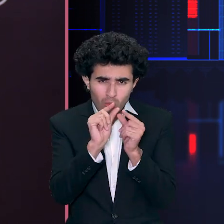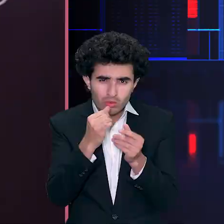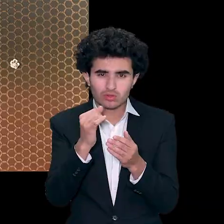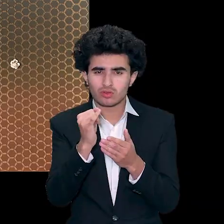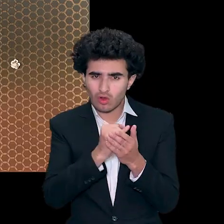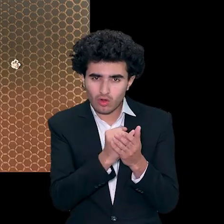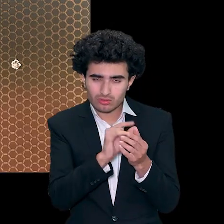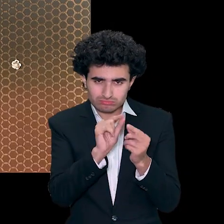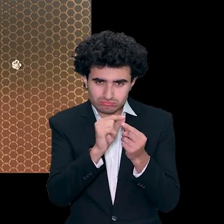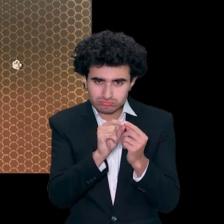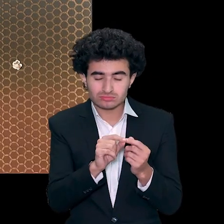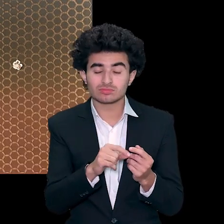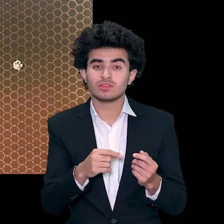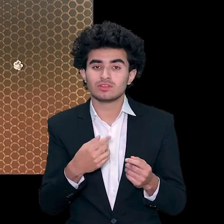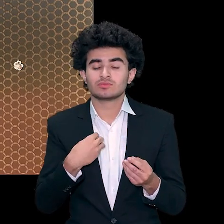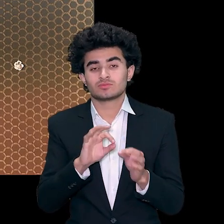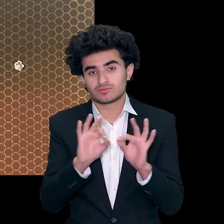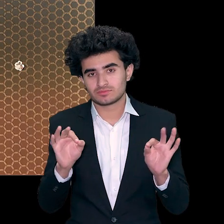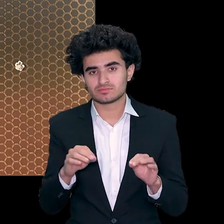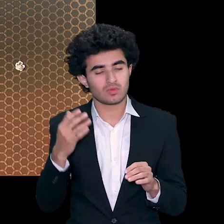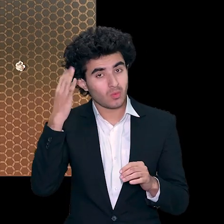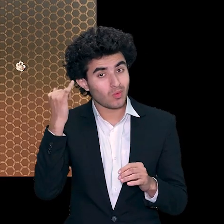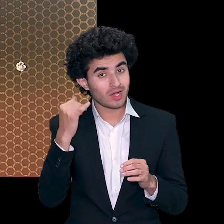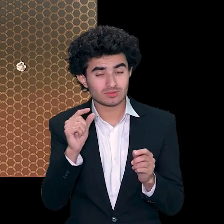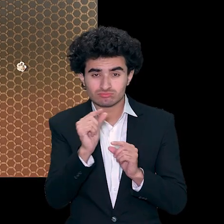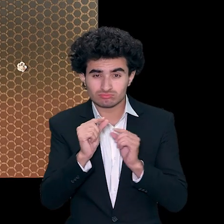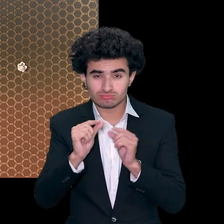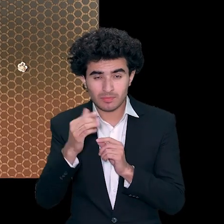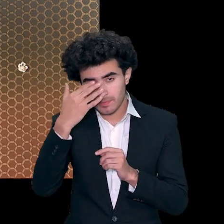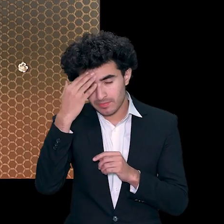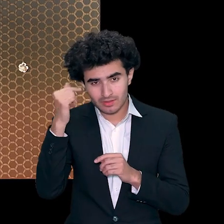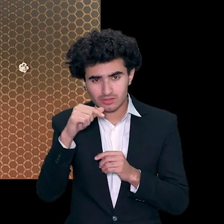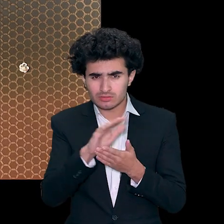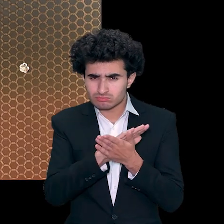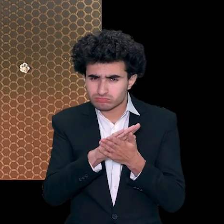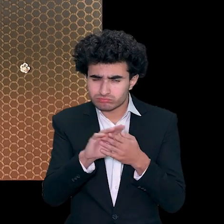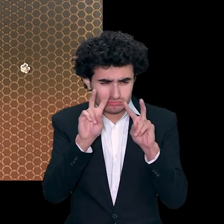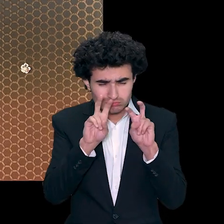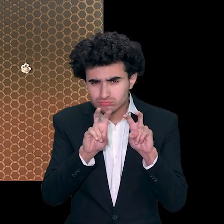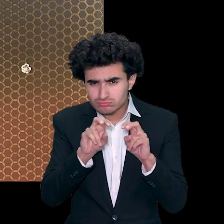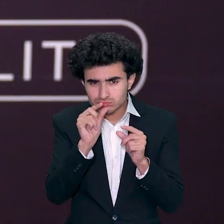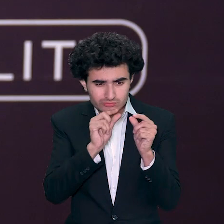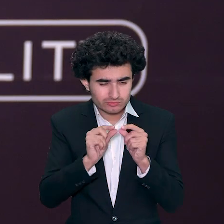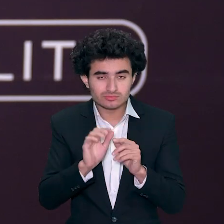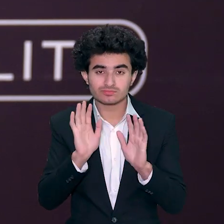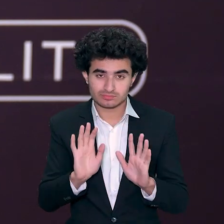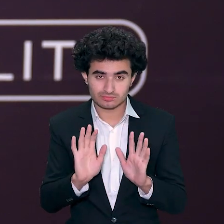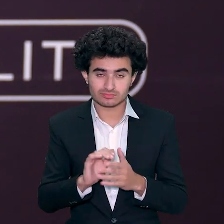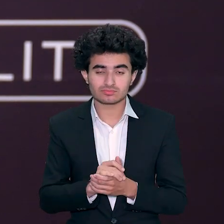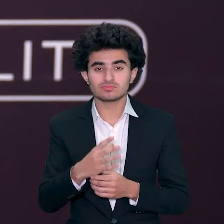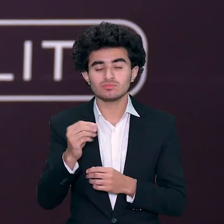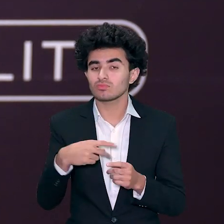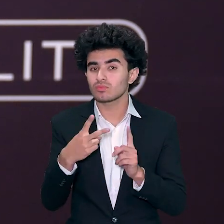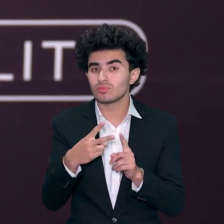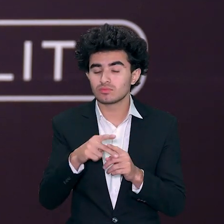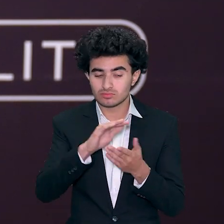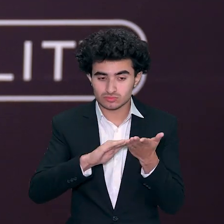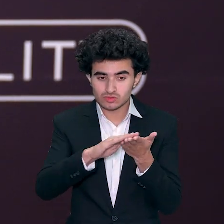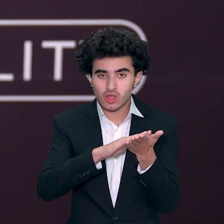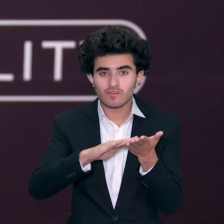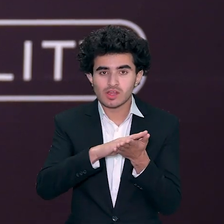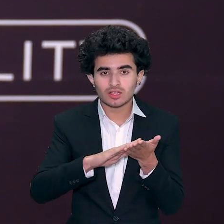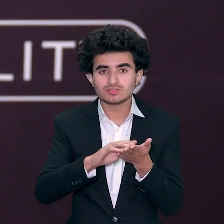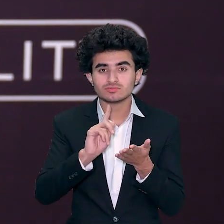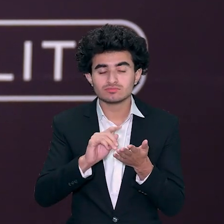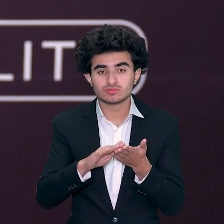تھا. منییچر ایک تو مجھے اس لیے پسند ہے کہ وہ بہت زیادہ ڈیٹیلڈ ورک ہوتا ہے، اور دوسری بات اس کی جو سرفیس ہے وہ